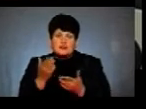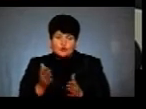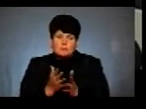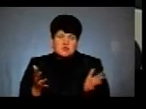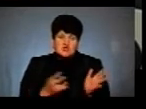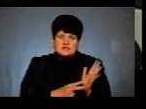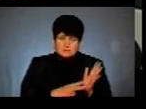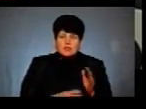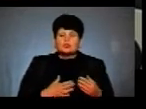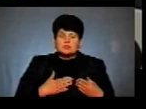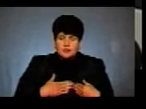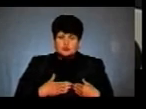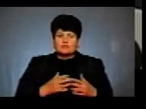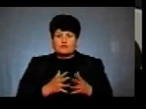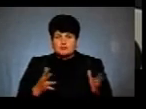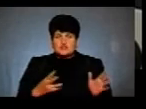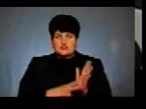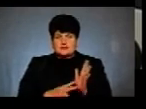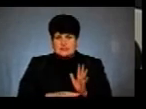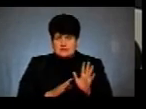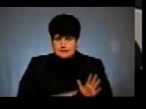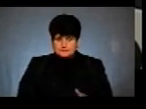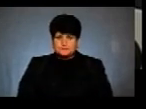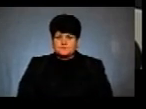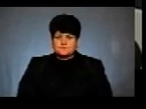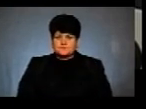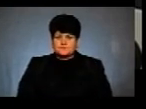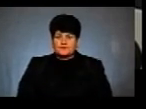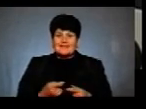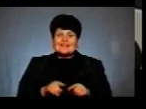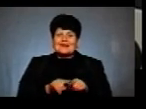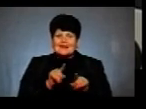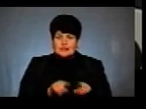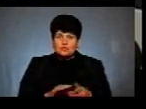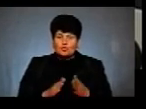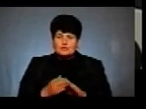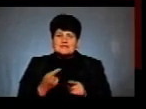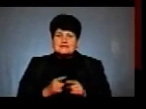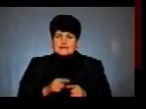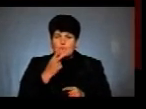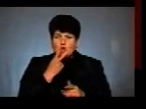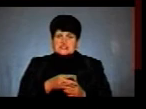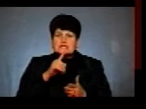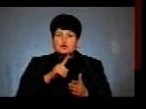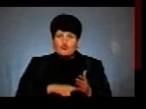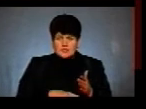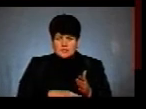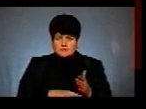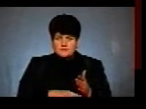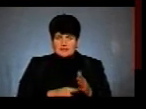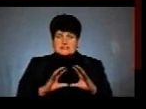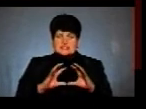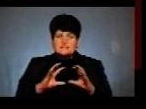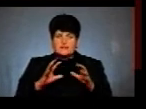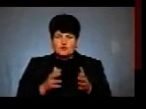70, і в нашому університеті більше 70. Такі угоди – це є показник довіри